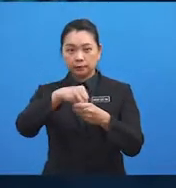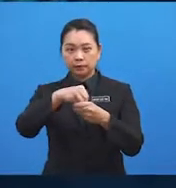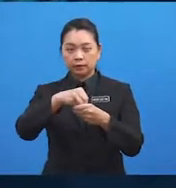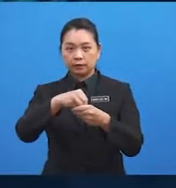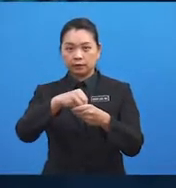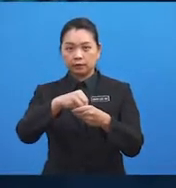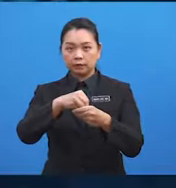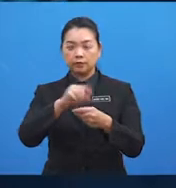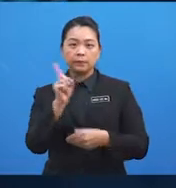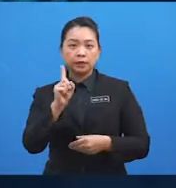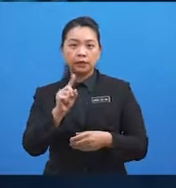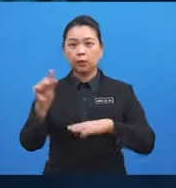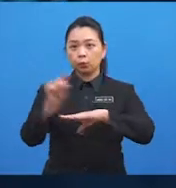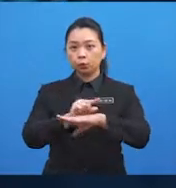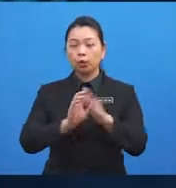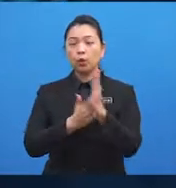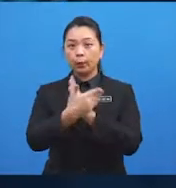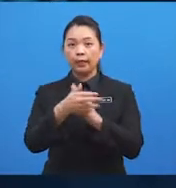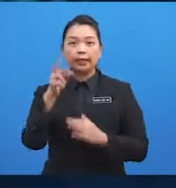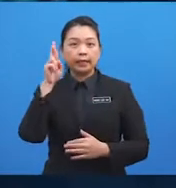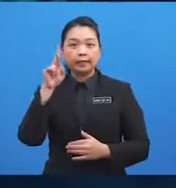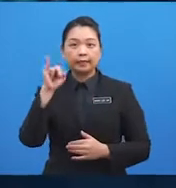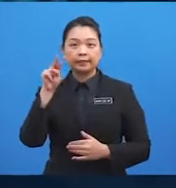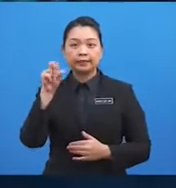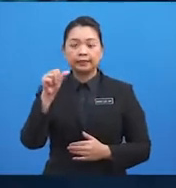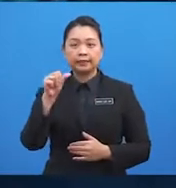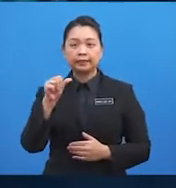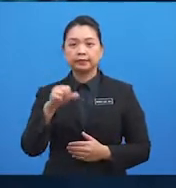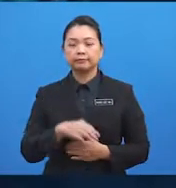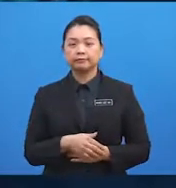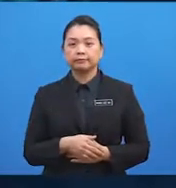digunakan oleh Rina untuk memulakan perniagaannya?